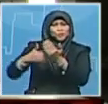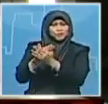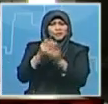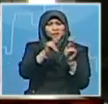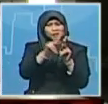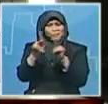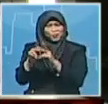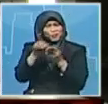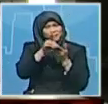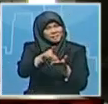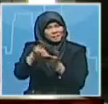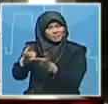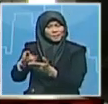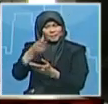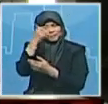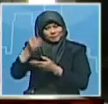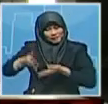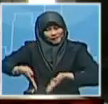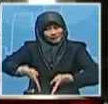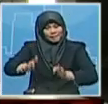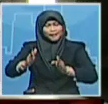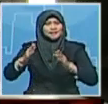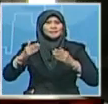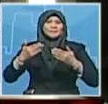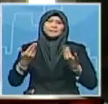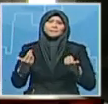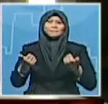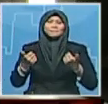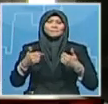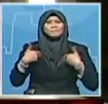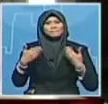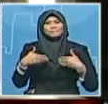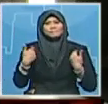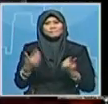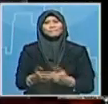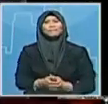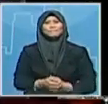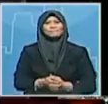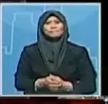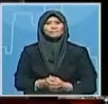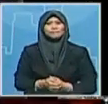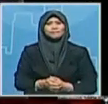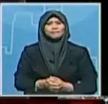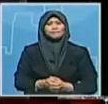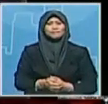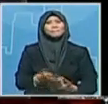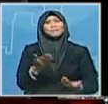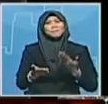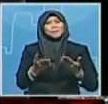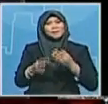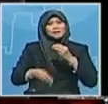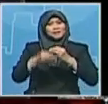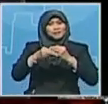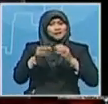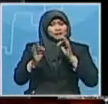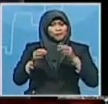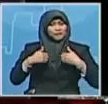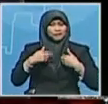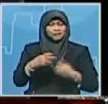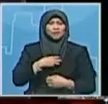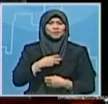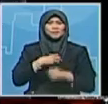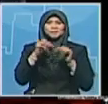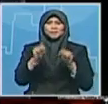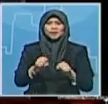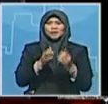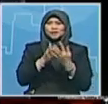Bersyukur. Alhamdulillah, jalan raya dah elok. Kulim Hitek, seronok. Terima kasih, Cik Mazlan. Mungkin saya nak tambah. Kalau ada aduan pun, boleh